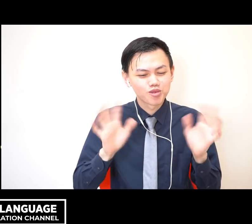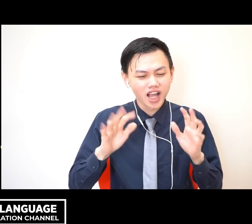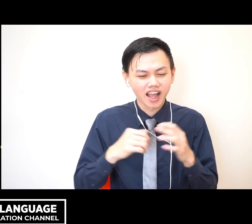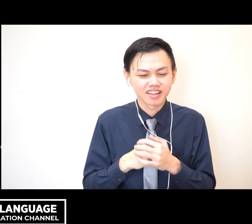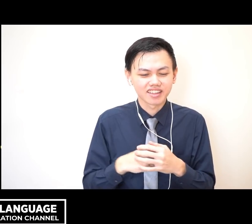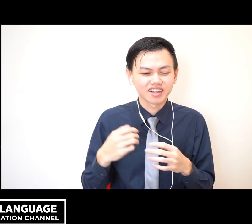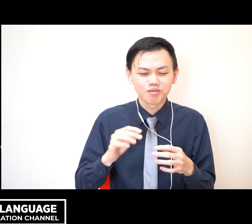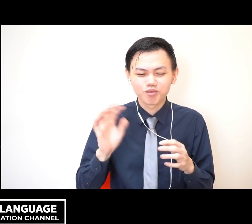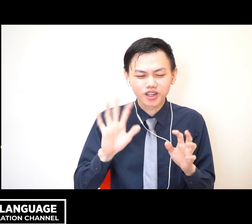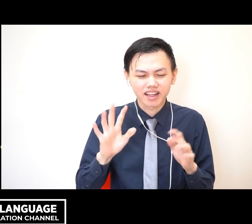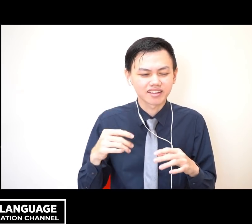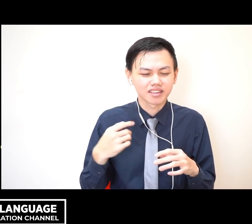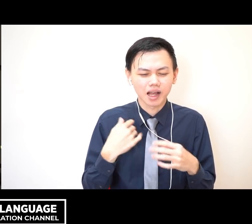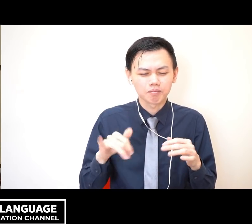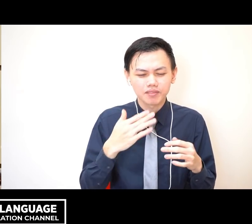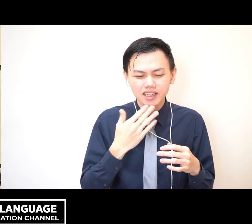kita.